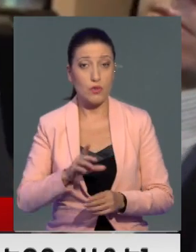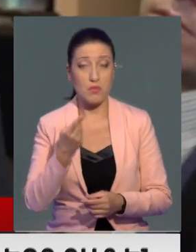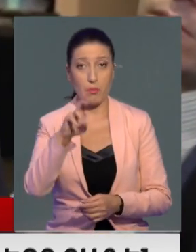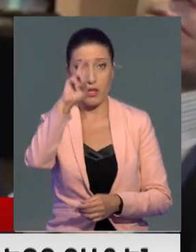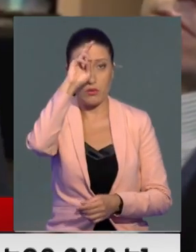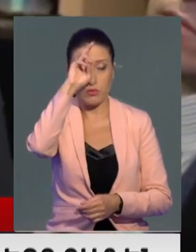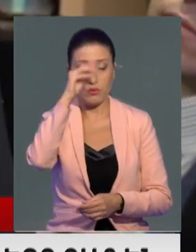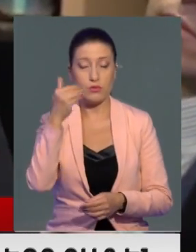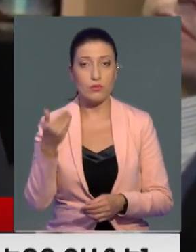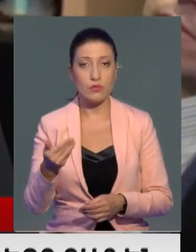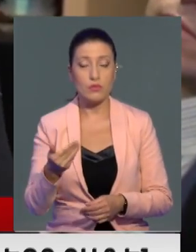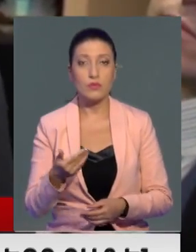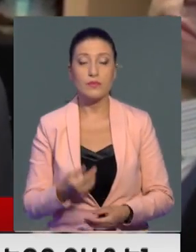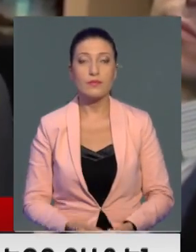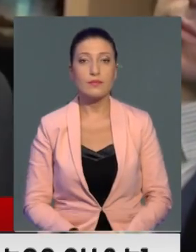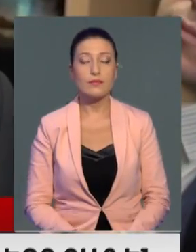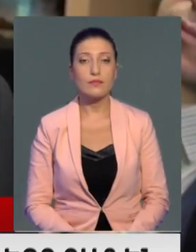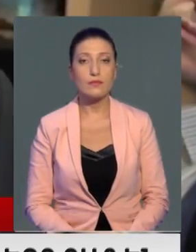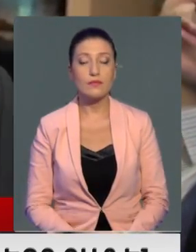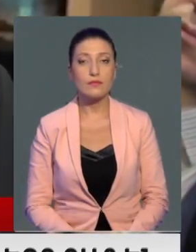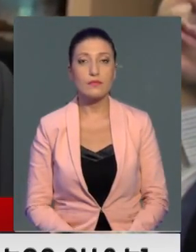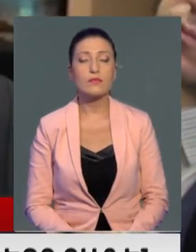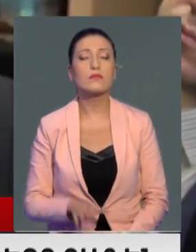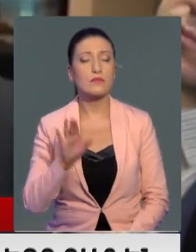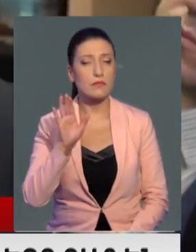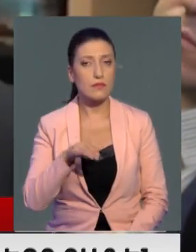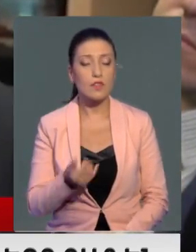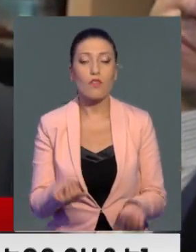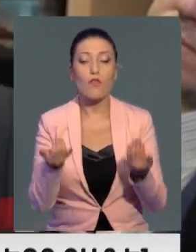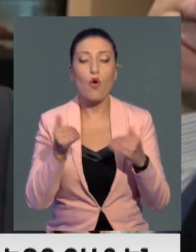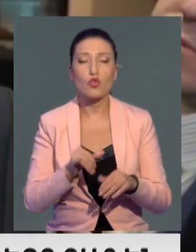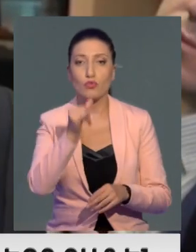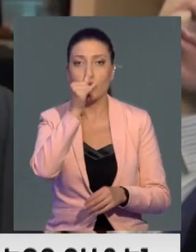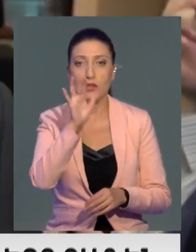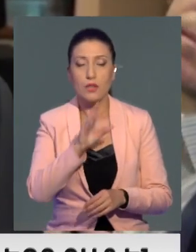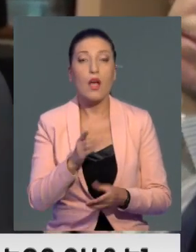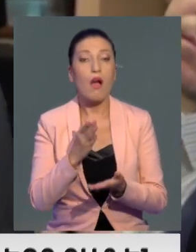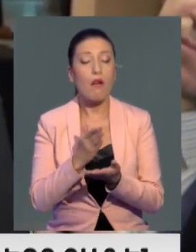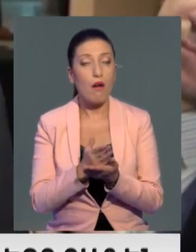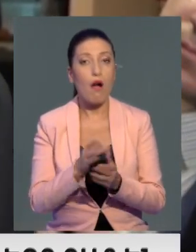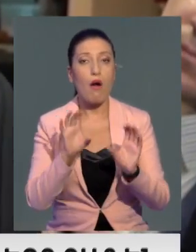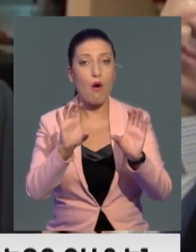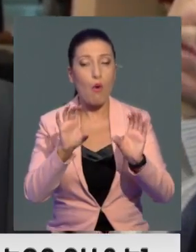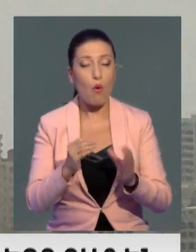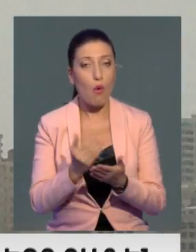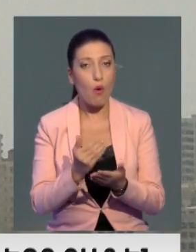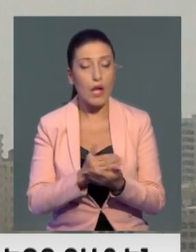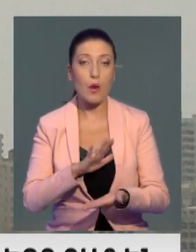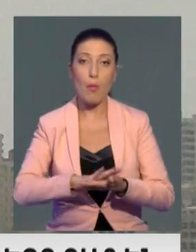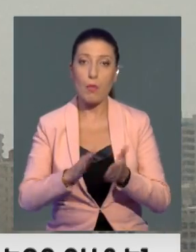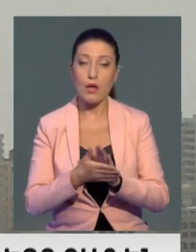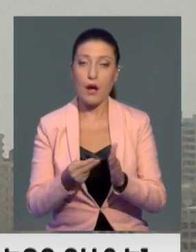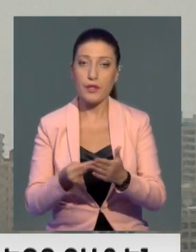Եթե որևէ երկրի համաձայնությունը չլինի, բնականաբար որոշում չի կայացվի, կա կանոնադրություն, պայմանագիր։